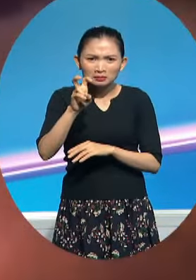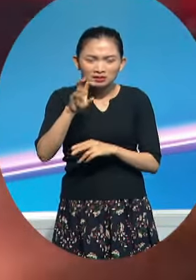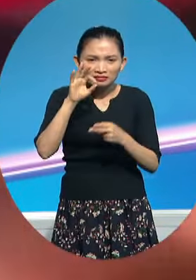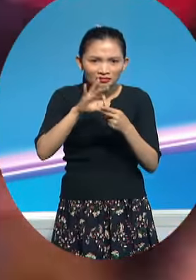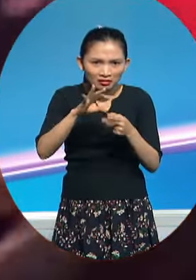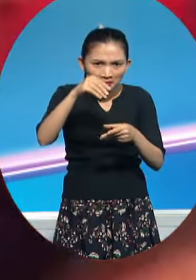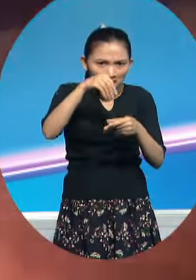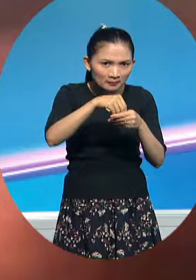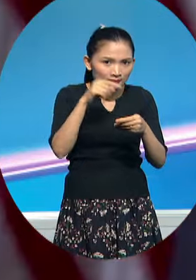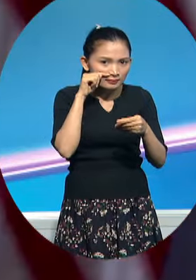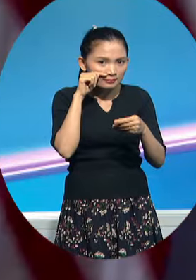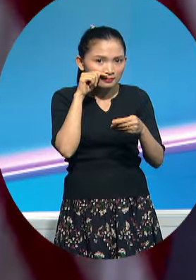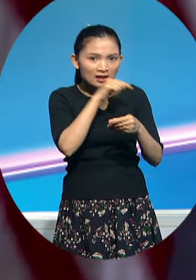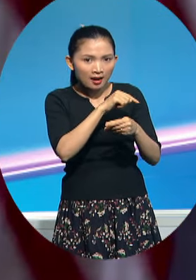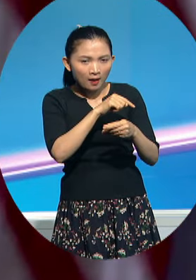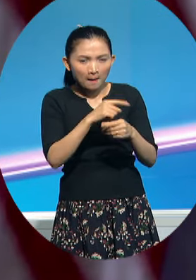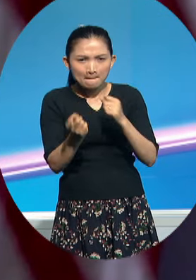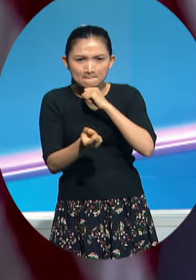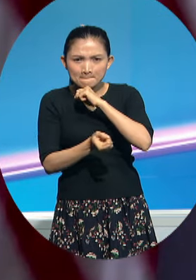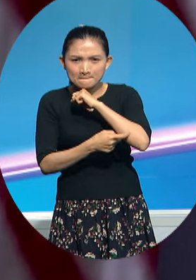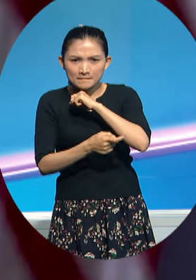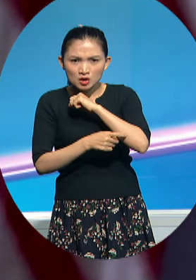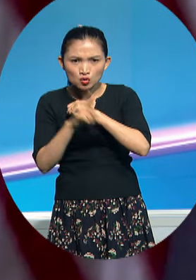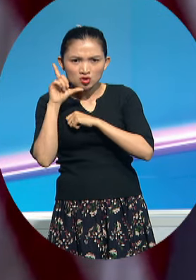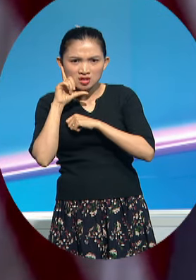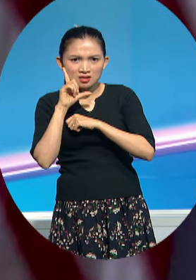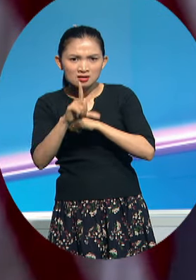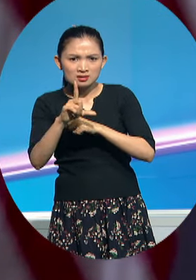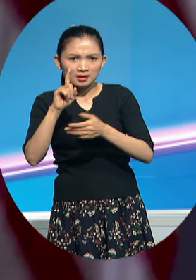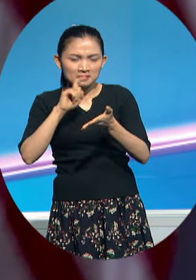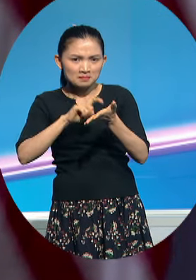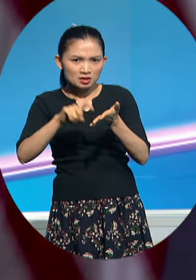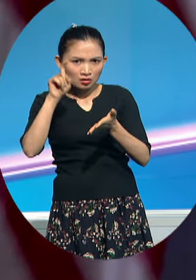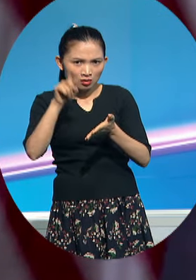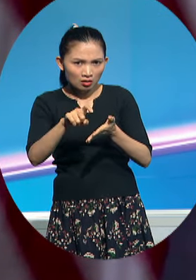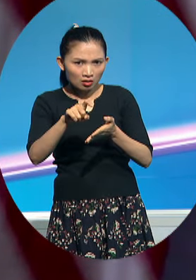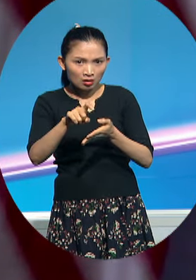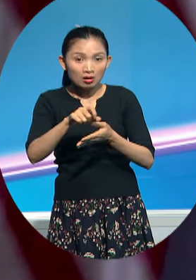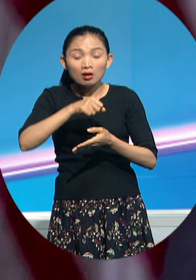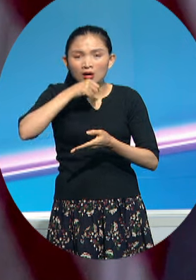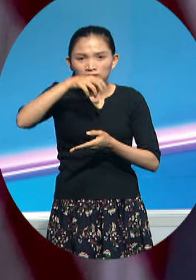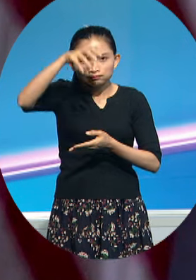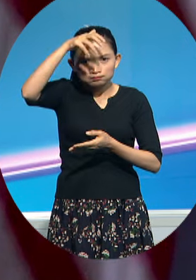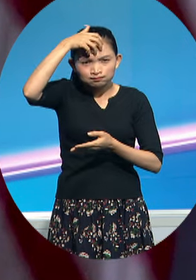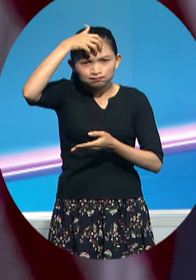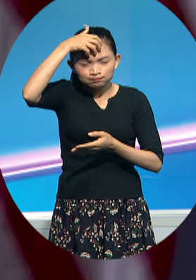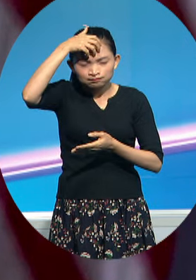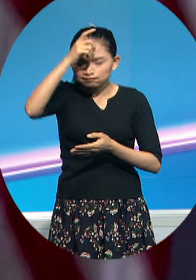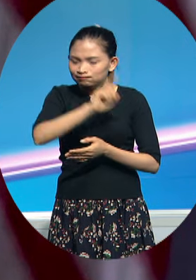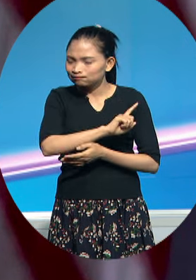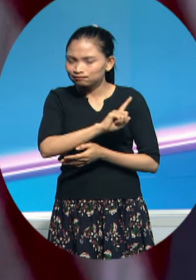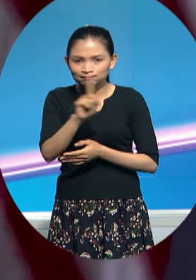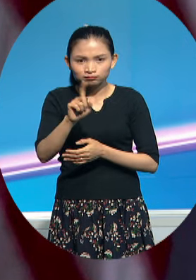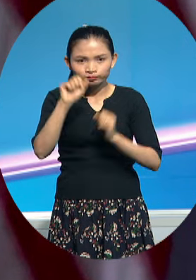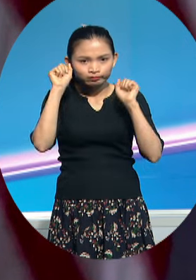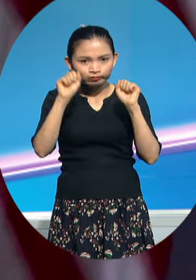âm mưu lừa gạt nước Mỹ và âm mưu cản trở thủ tục chính thức ông không nhận tội và cá buộc các công tố viên gây thiệt hại cho Chiến Dịch Tranh